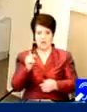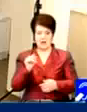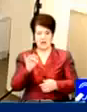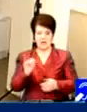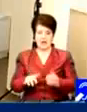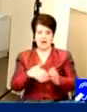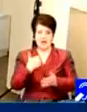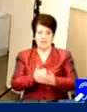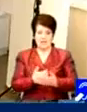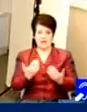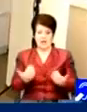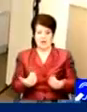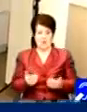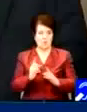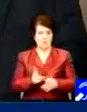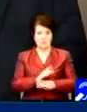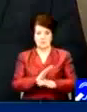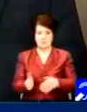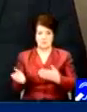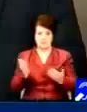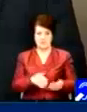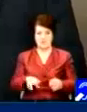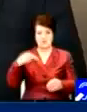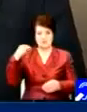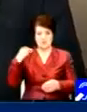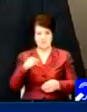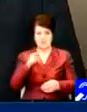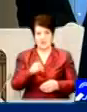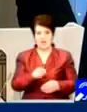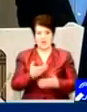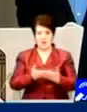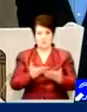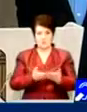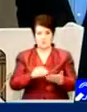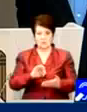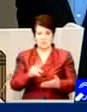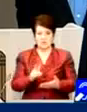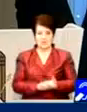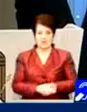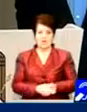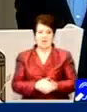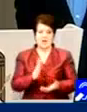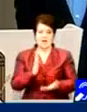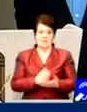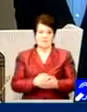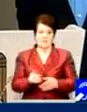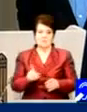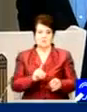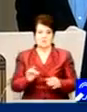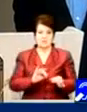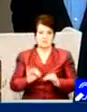Liderii acum au decis să nu dea curs invitației șefului statului la consultări. Nu avem ce să discutăm